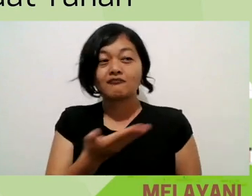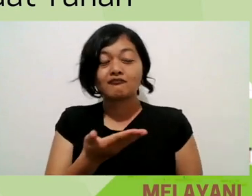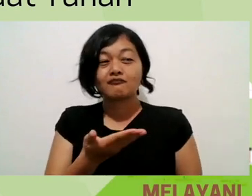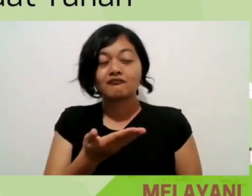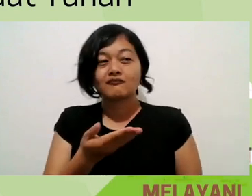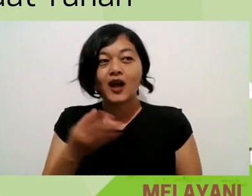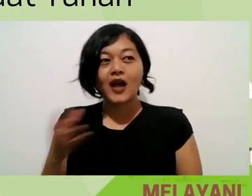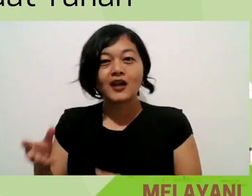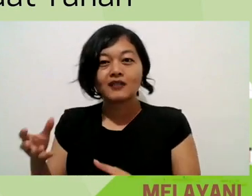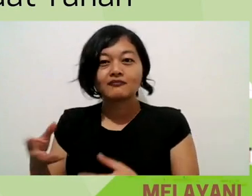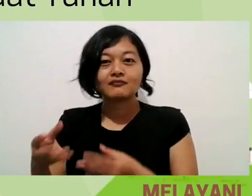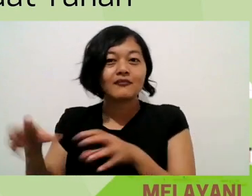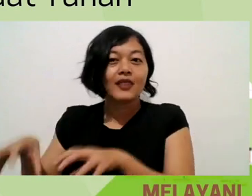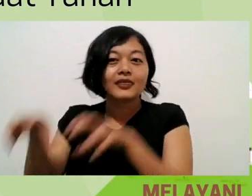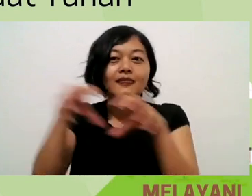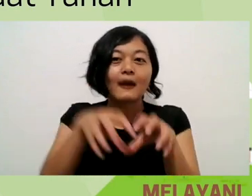lakukan.